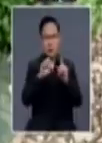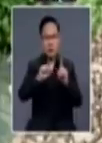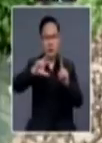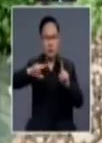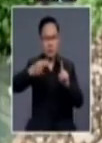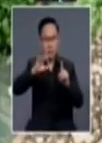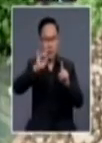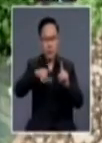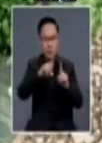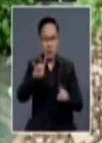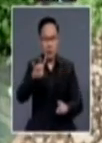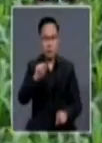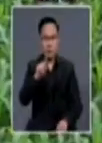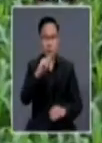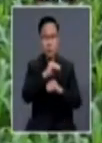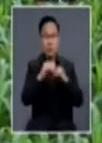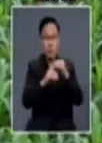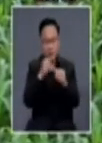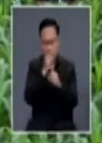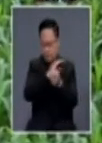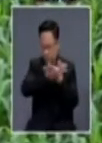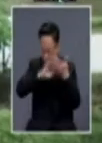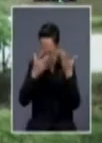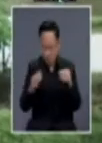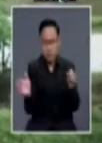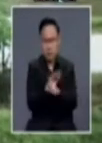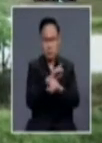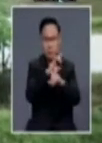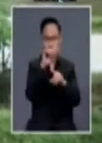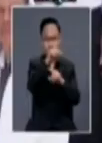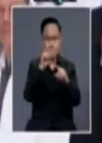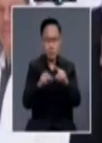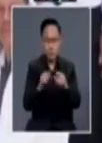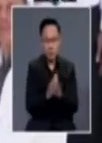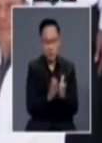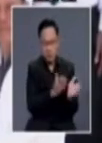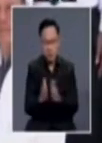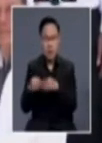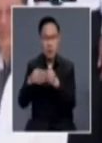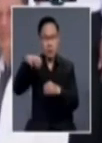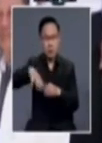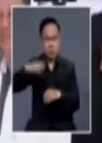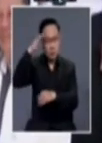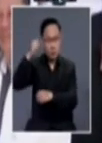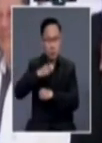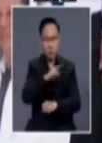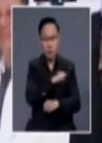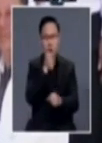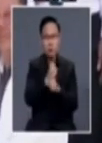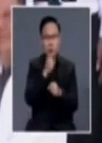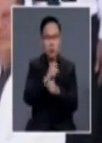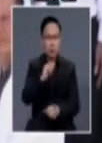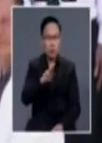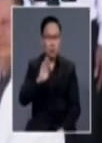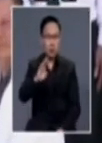138,721 โครงการดำเนินการเสร็จสิ้นทุกโครงการมอบหมายให้กองทัพบกดำเนินโครงการทบซ่อมบ้